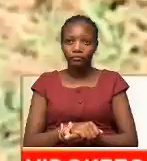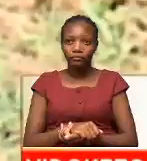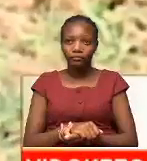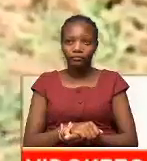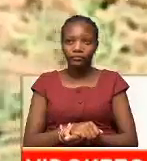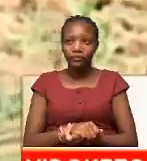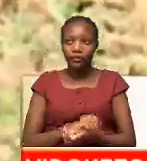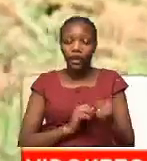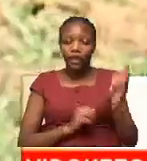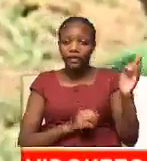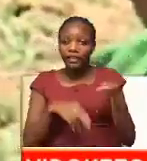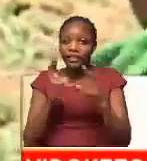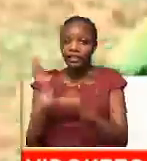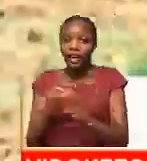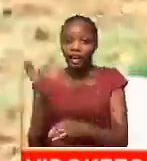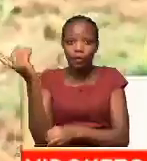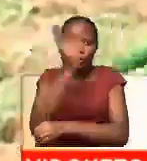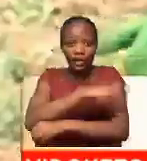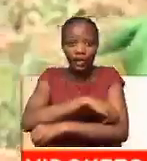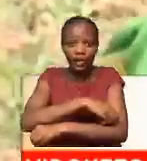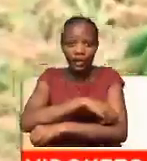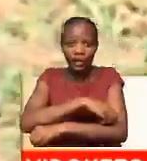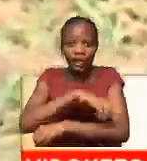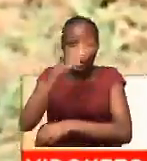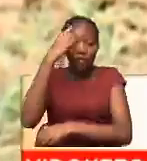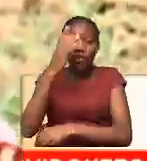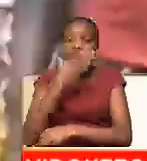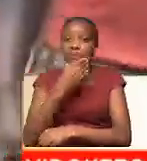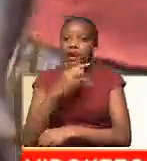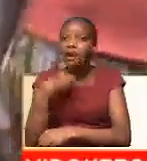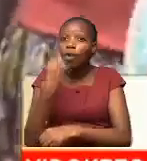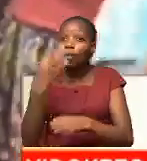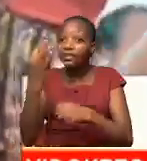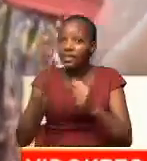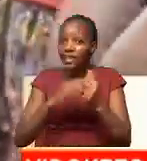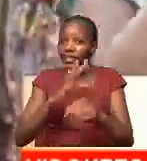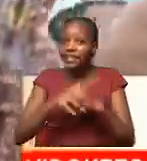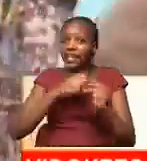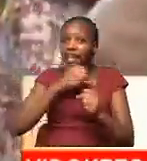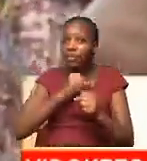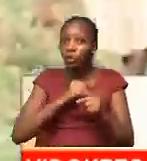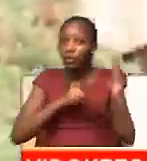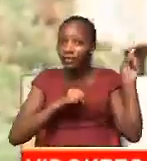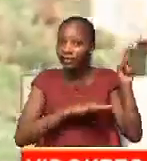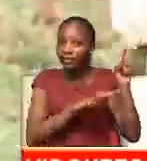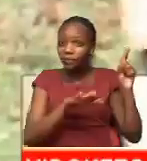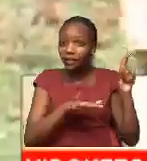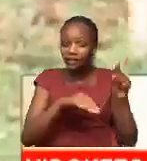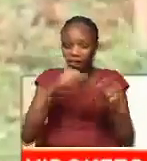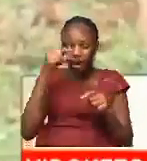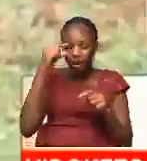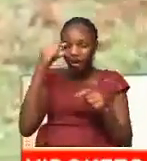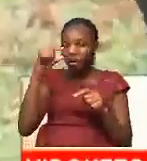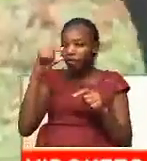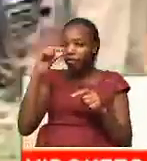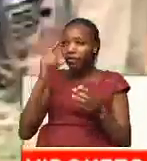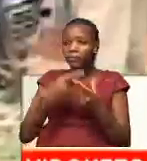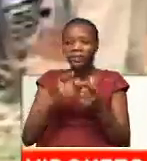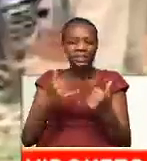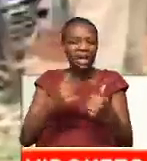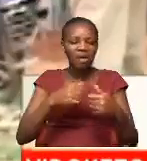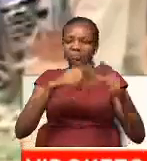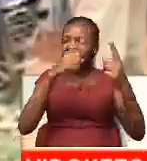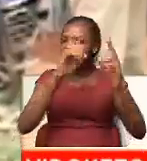Ilikuwa ni siku ya kawaida kwa Kipton Hachina wa umri wa miaka 38 katika migodi ya Goldmine, lakini mambo yakamwendea sege